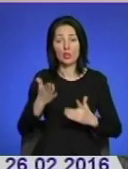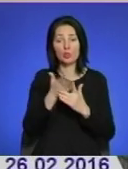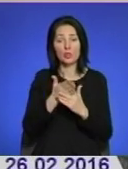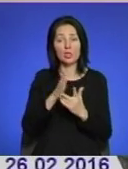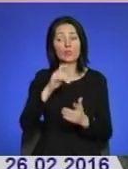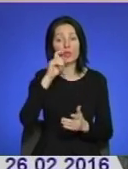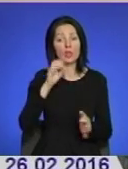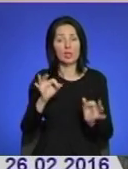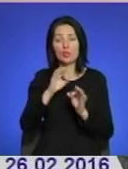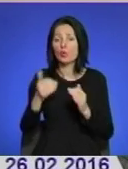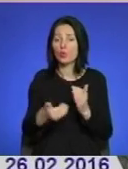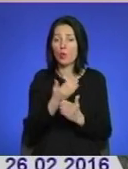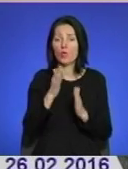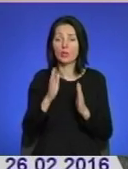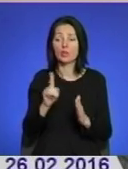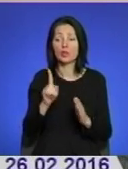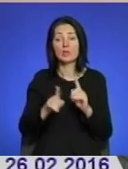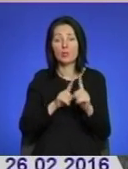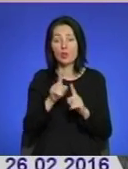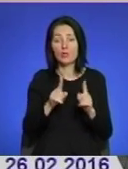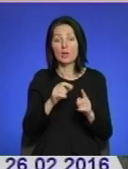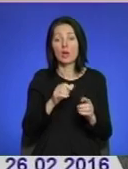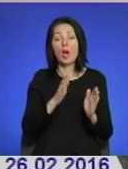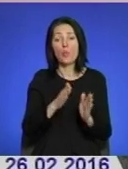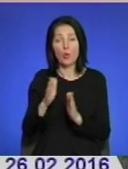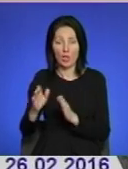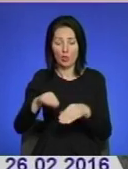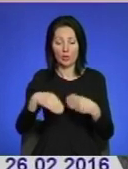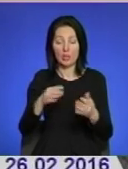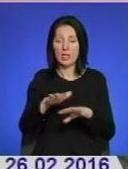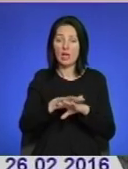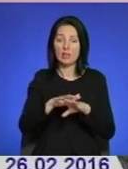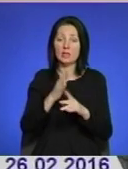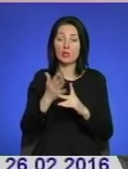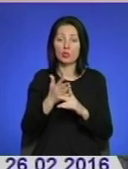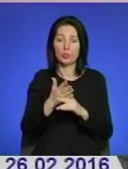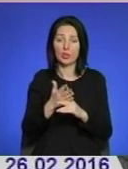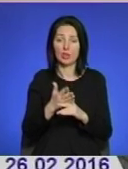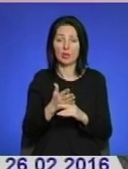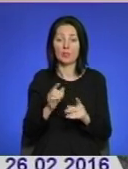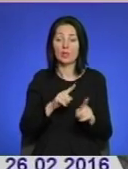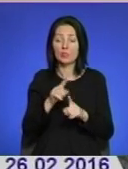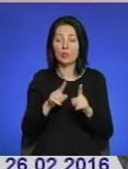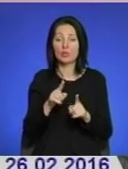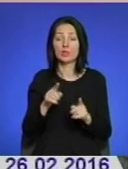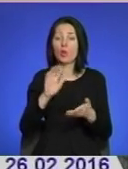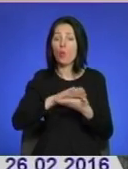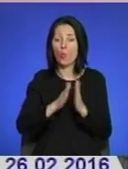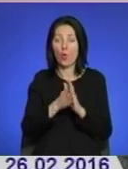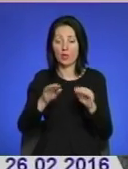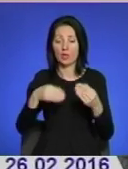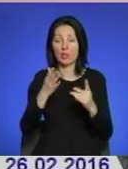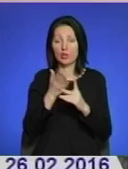Тобто нічого нового, тільки що змінювався сам порядок надання населення субсидій, змінювалися умови надання